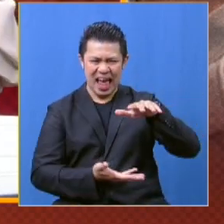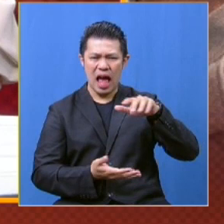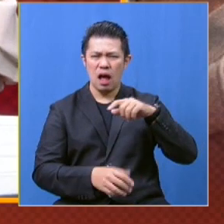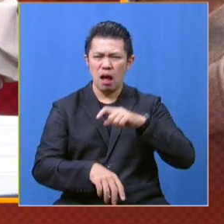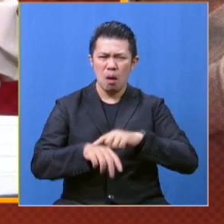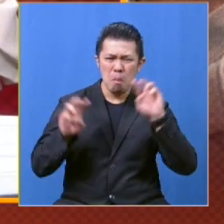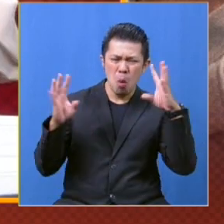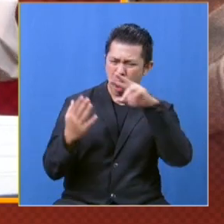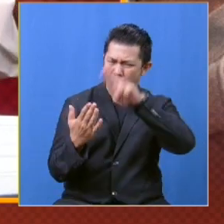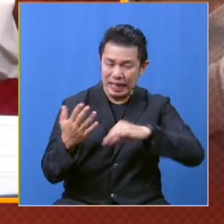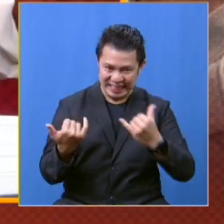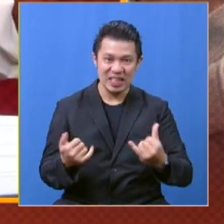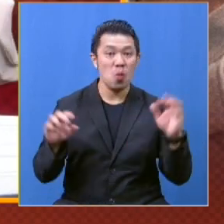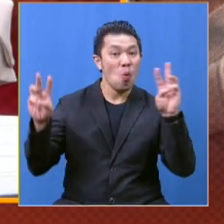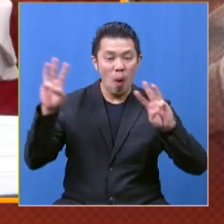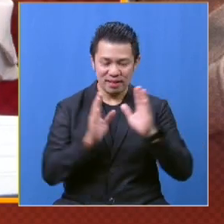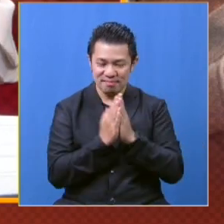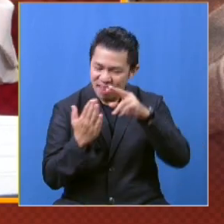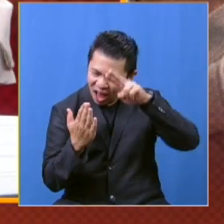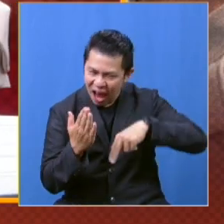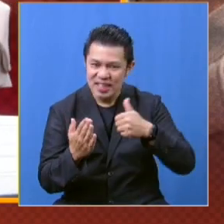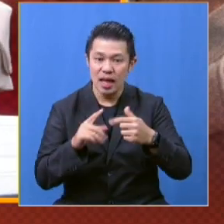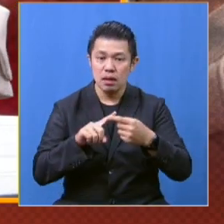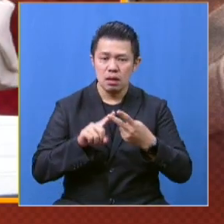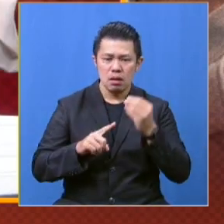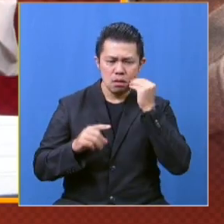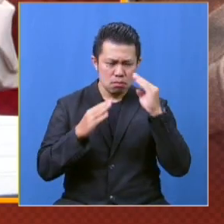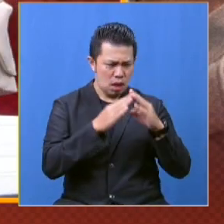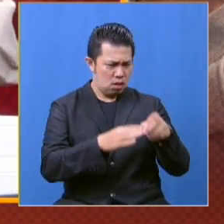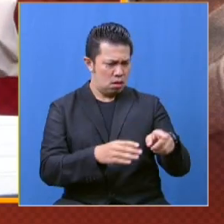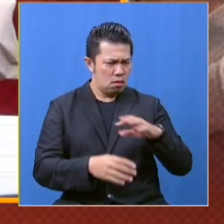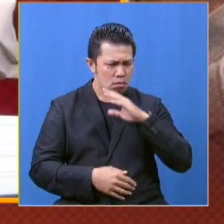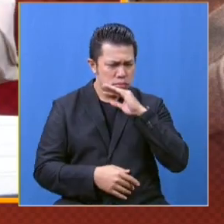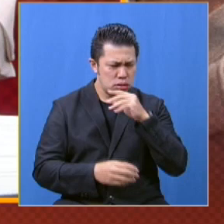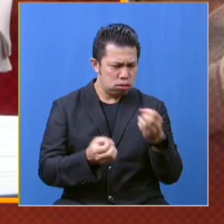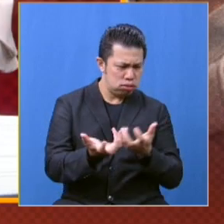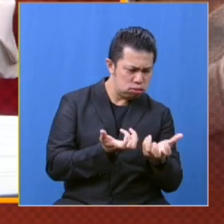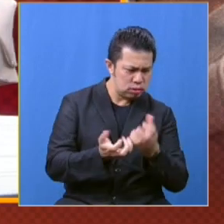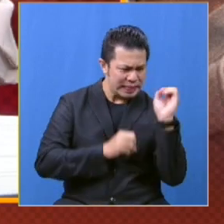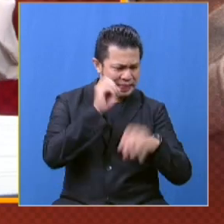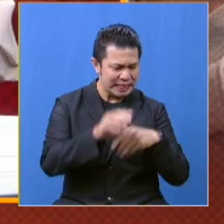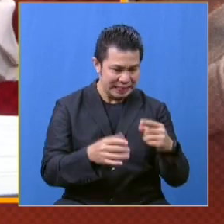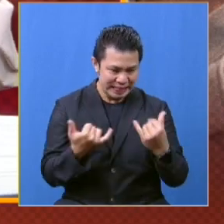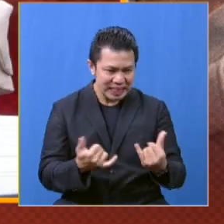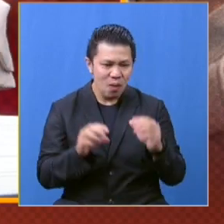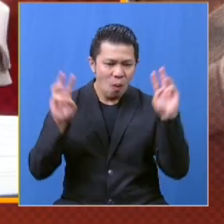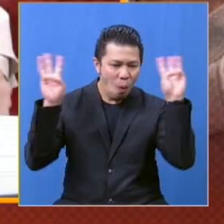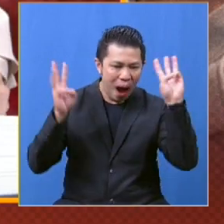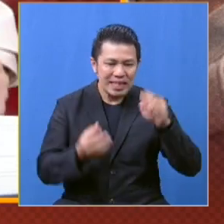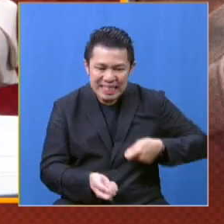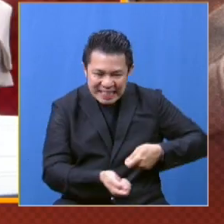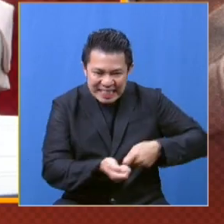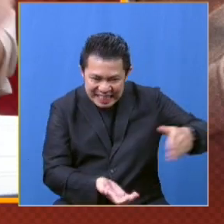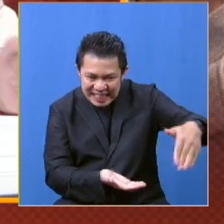านก็ดีเหมือนกันในช่วงนี้หรือบางคนบอกว่าบ้านที่บางมุมมันรกอยู่ไม่เคยได้เก็บเลยก็ใช้เวลานี้ในการเก็บบ้านแต่บางค